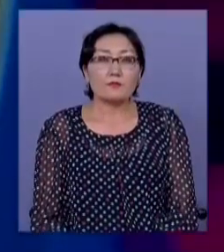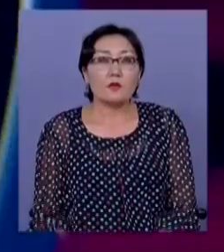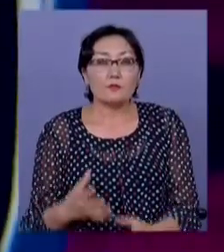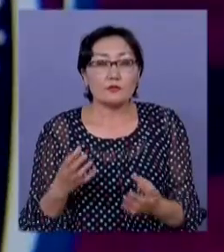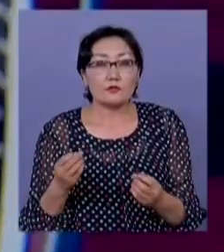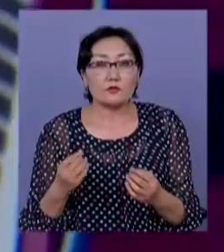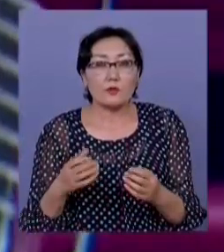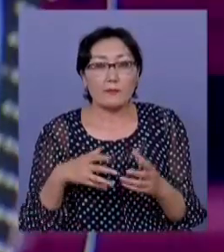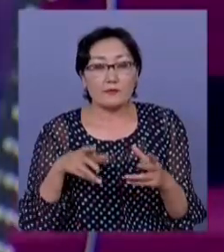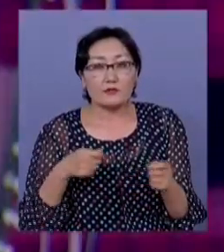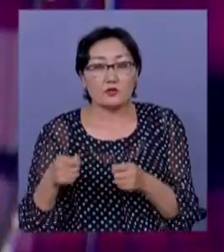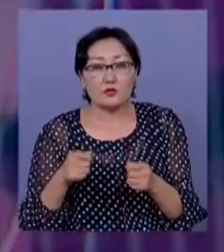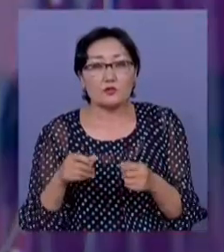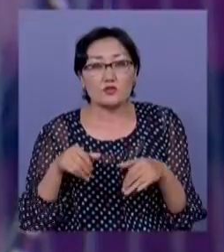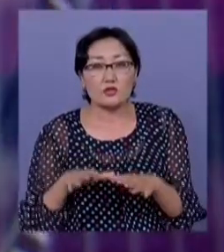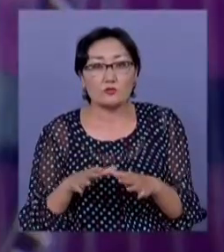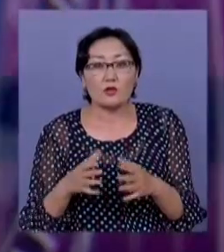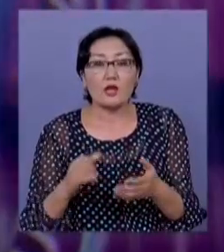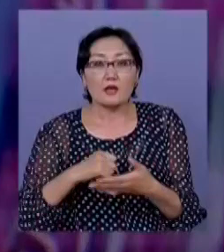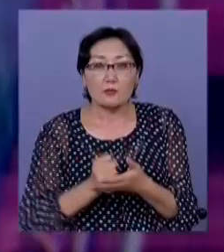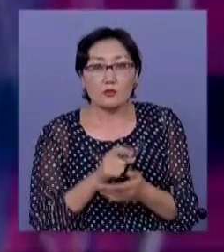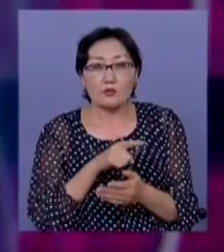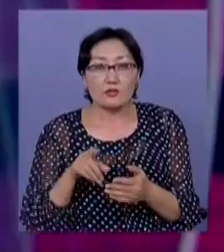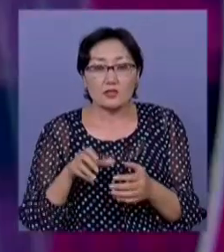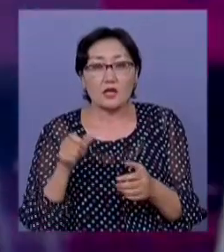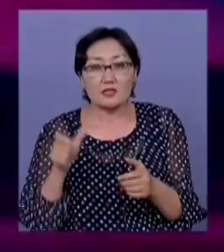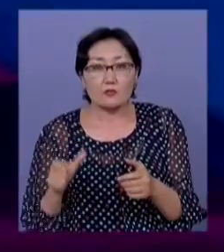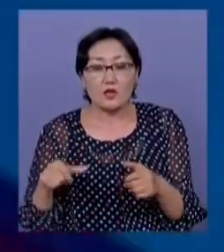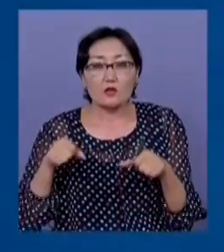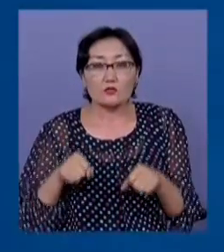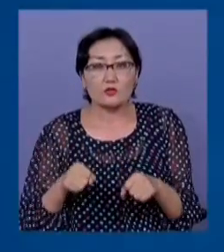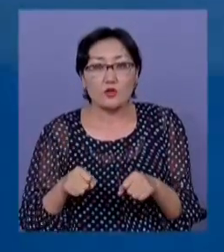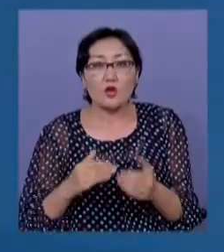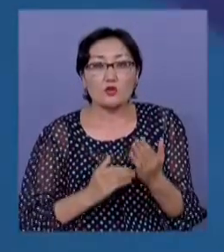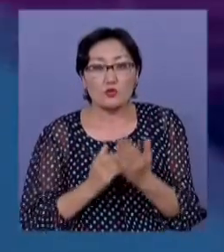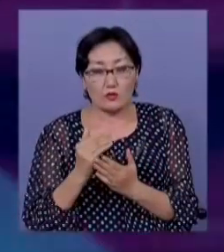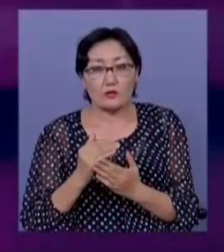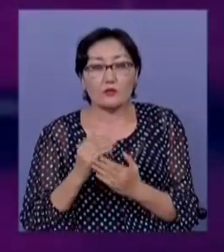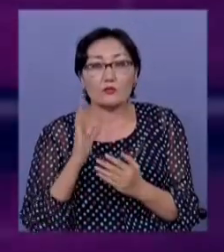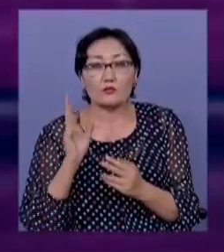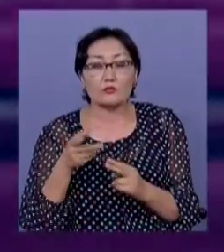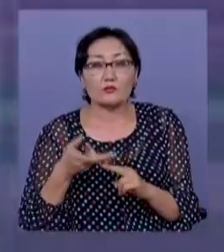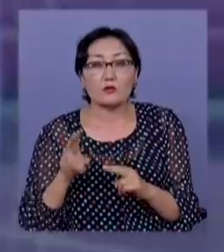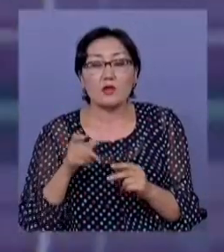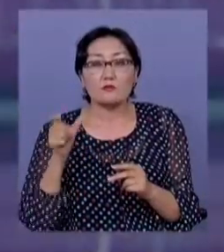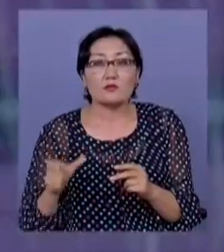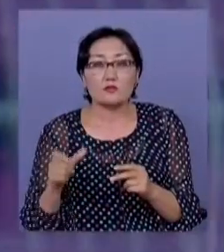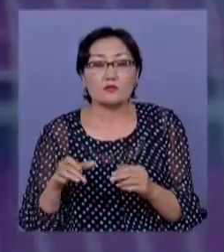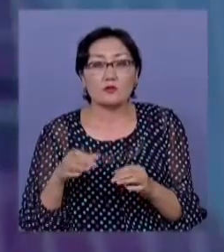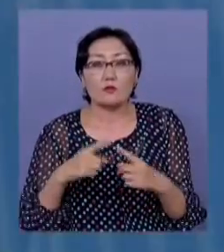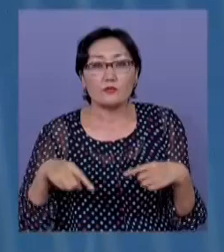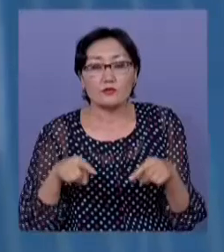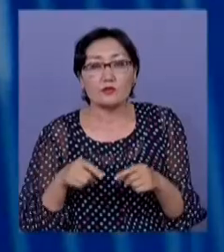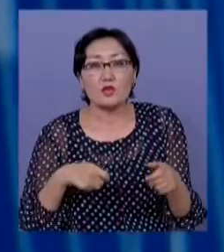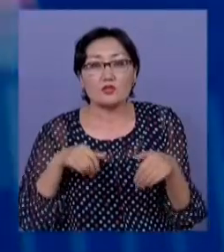Бұдан былай билік басқару шешімдерін қабылдау барысында азаматтардың құқығы жоғары қойылады. Өйткені азаматтар билік